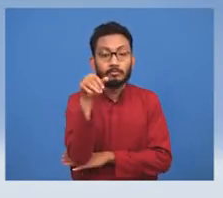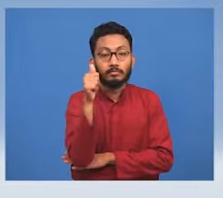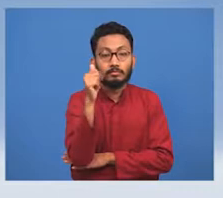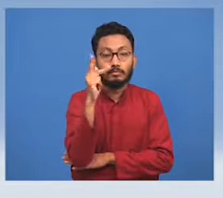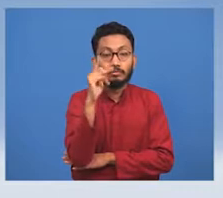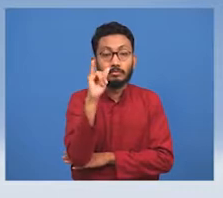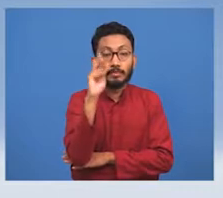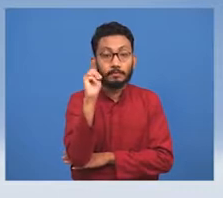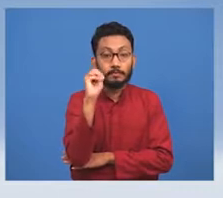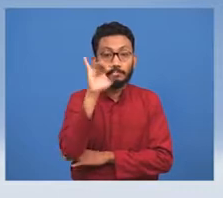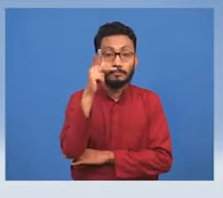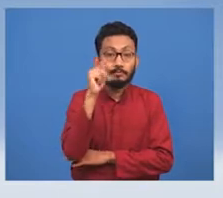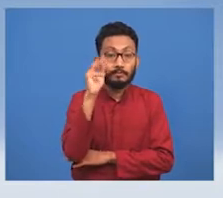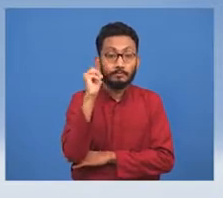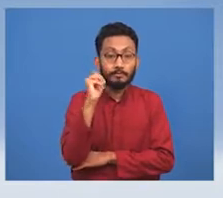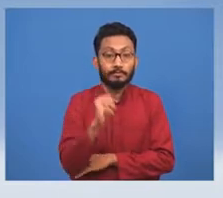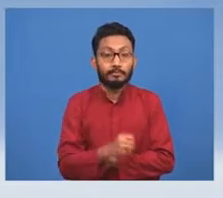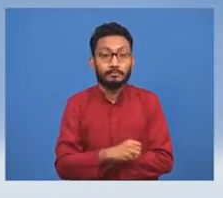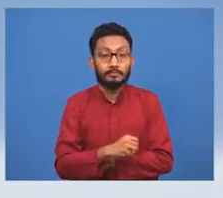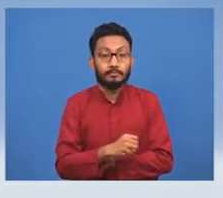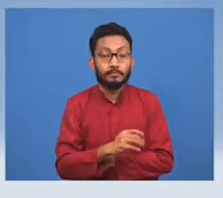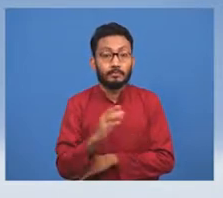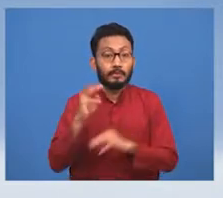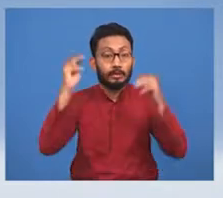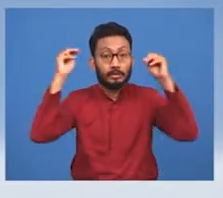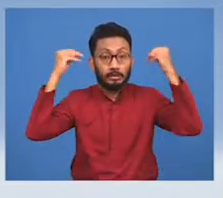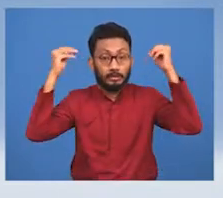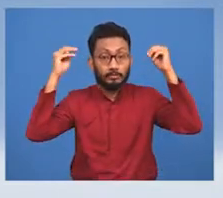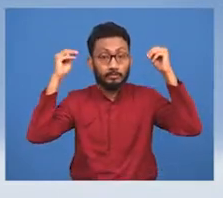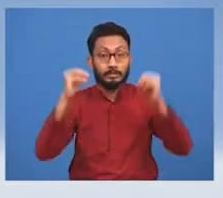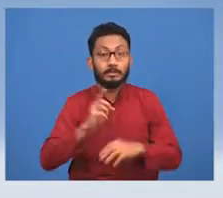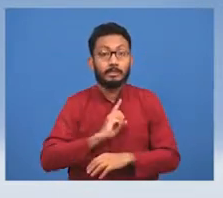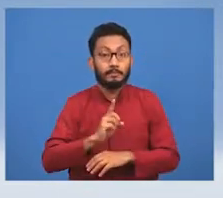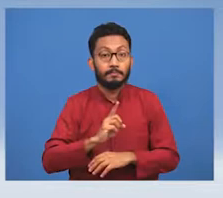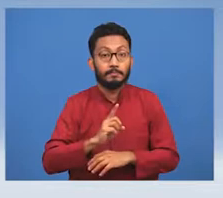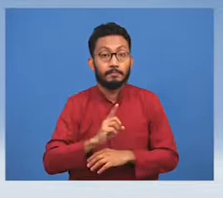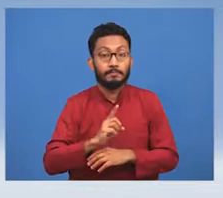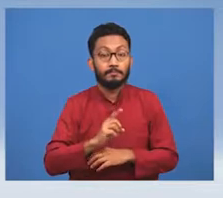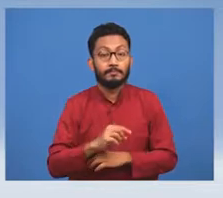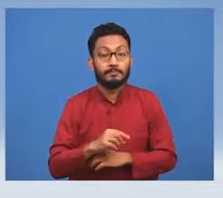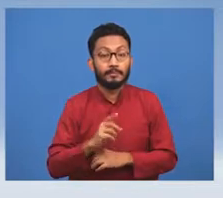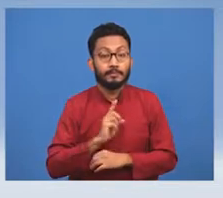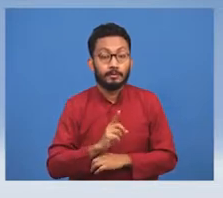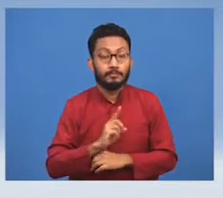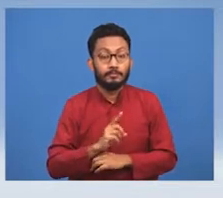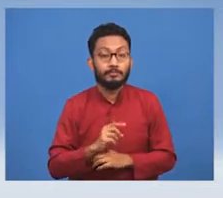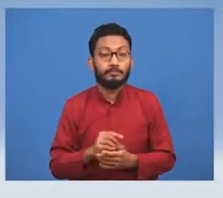JAKIM, Majlis-Majlis Agama Islam dan Jabatan-Jabatan Agama Islam